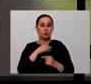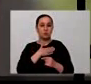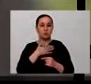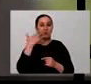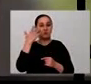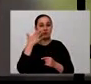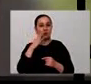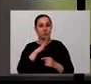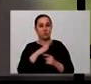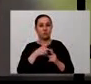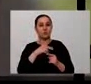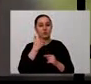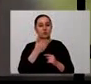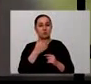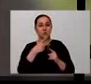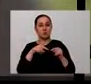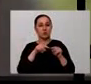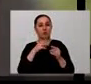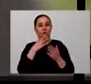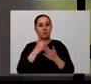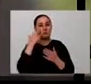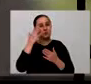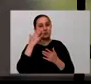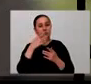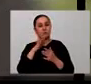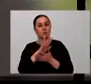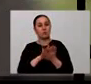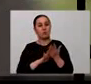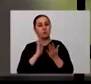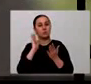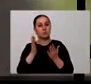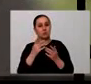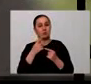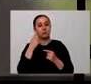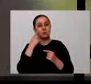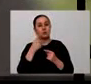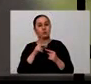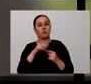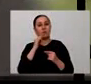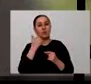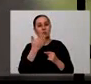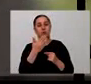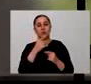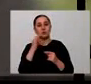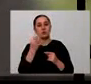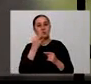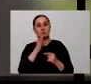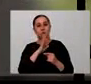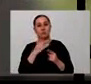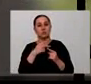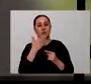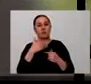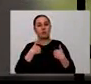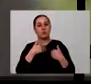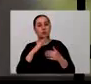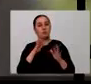mening fikrlarim edi. Siz bu qatorni o'z fikrlaringiz bilan davom ettirasiz degan umiddaman. Bu hech qachon siz uchun